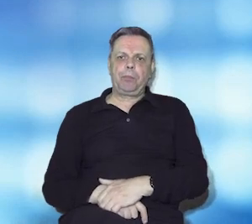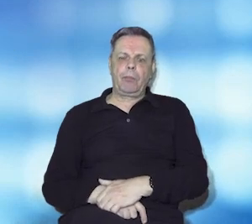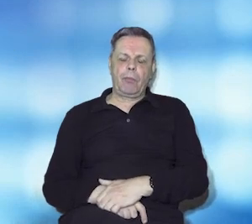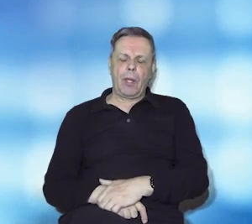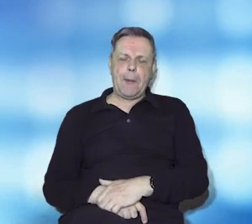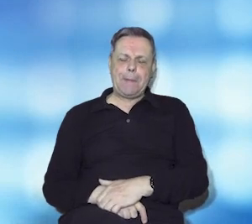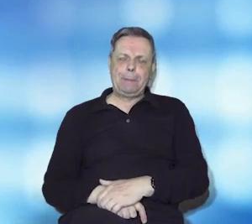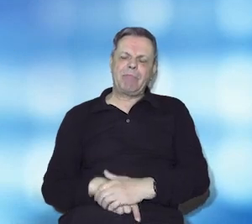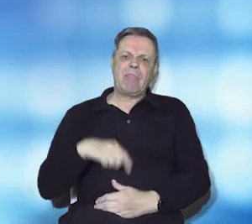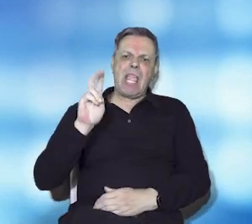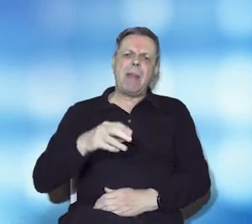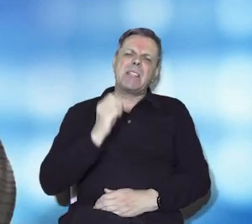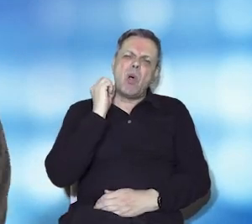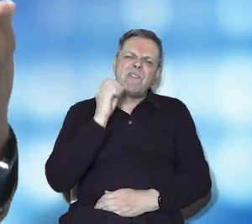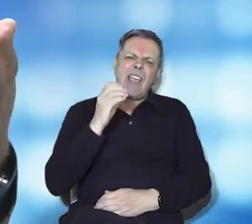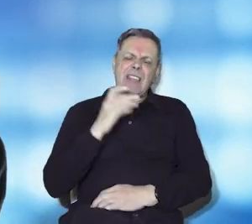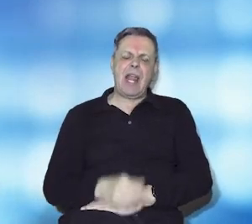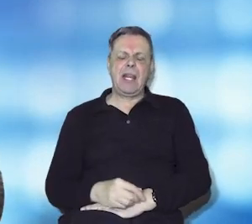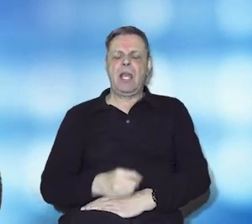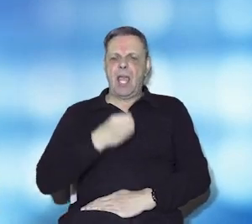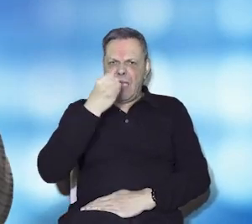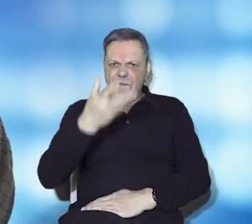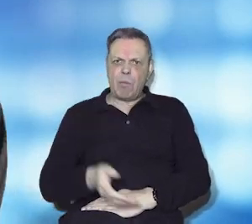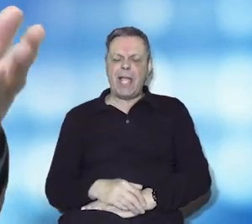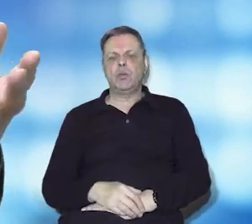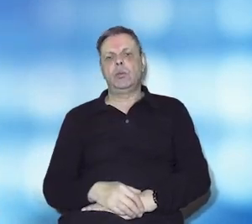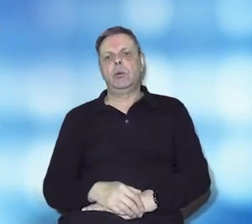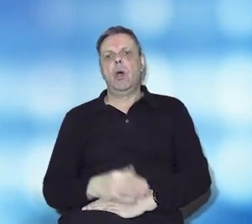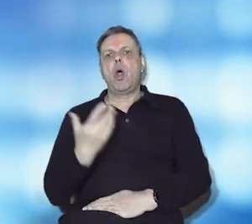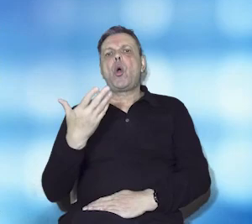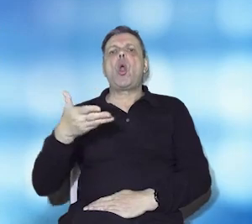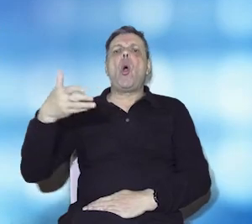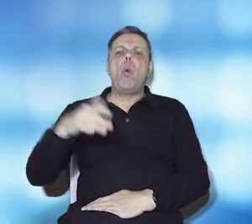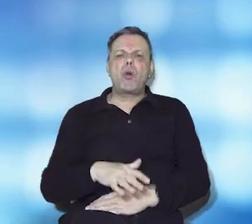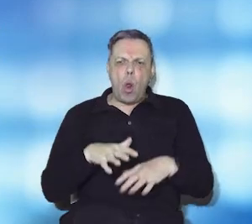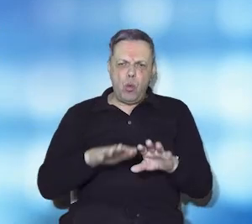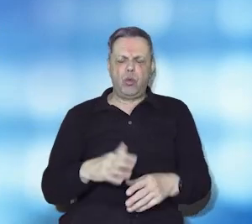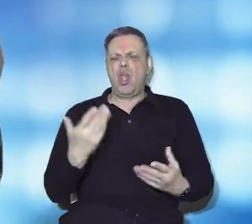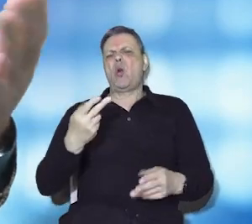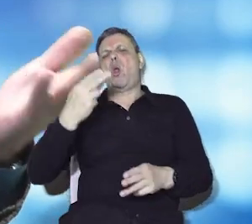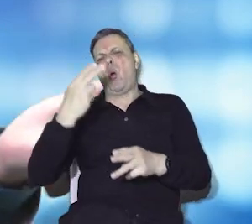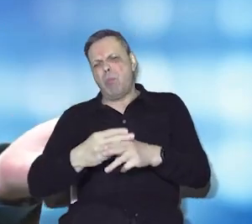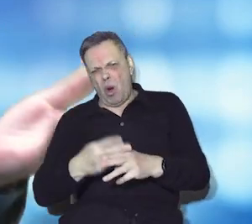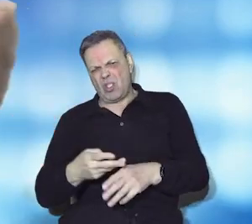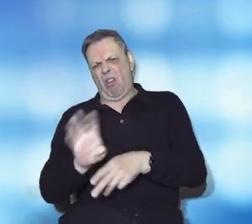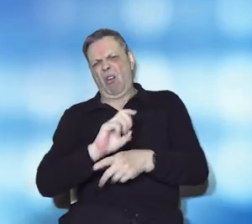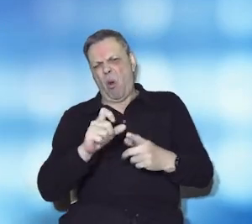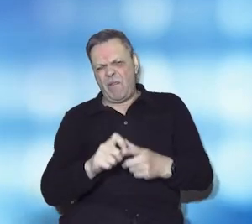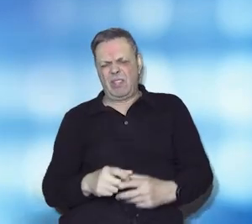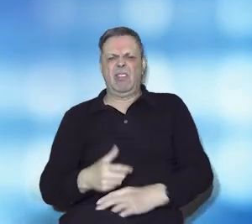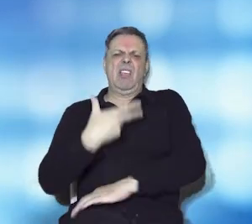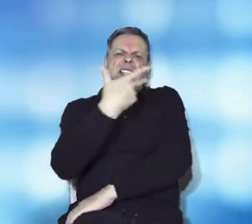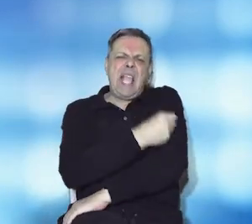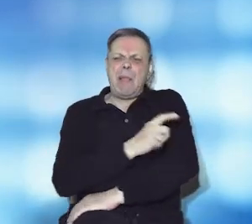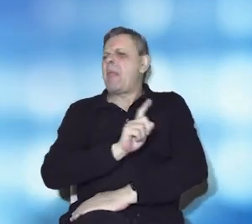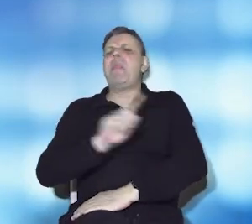imali smo svaki dan informaciju koliko je umrlo, koliko se razbolilo, koliko je cijepljeno, koliko se ne želi cijepiti i